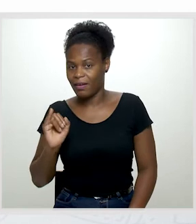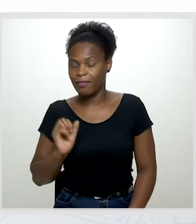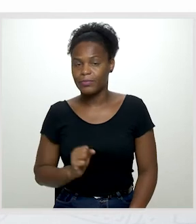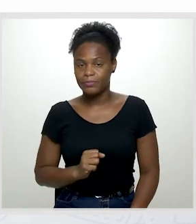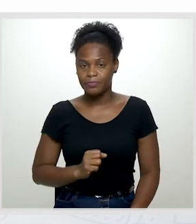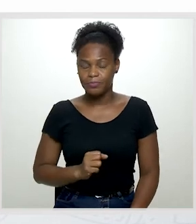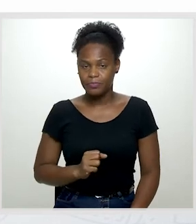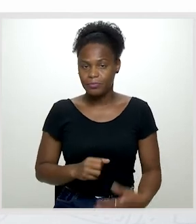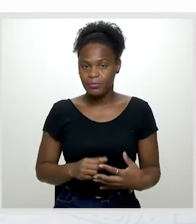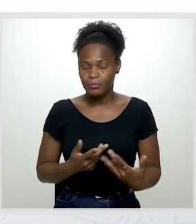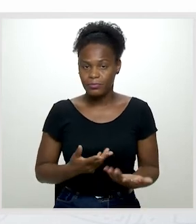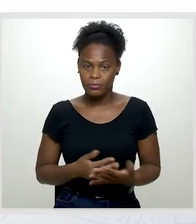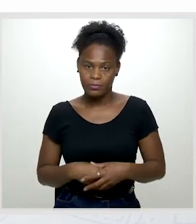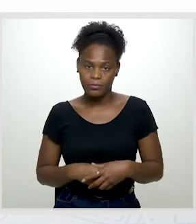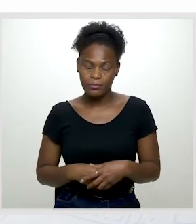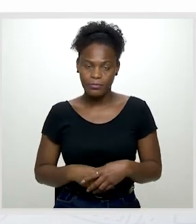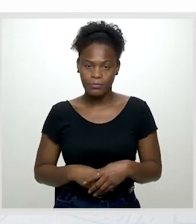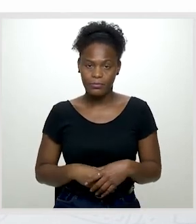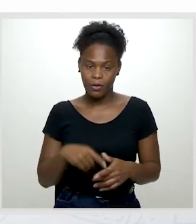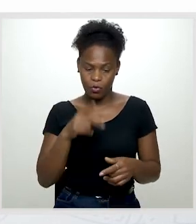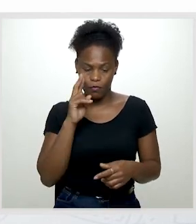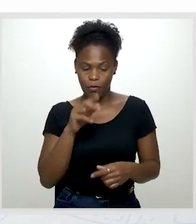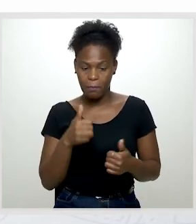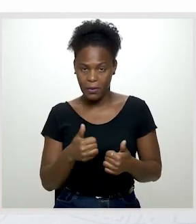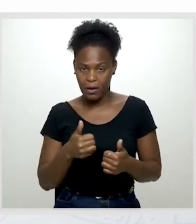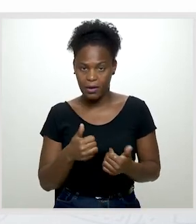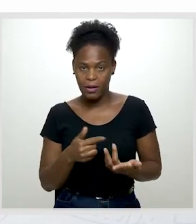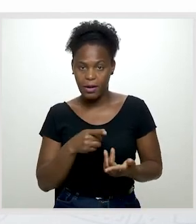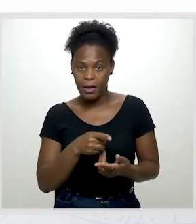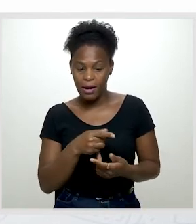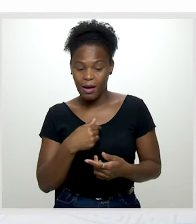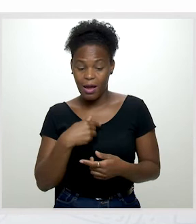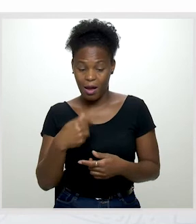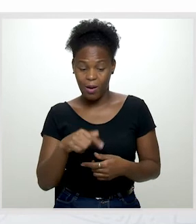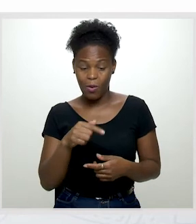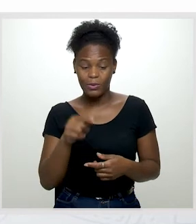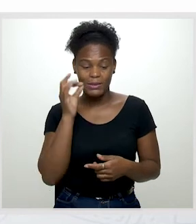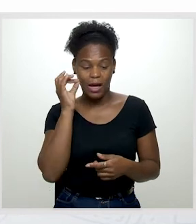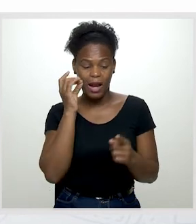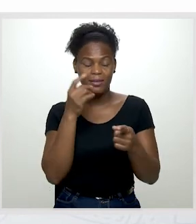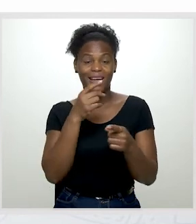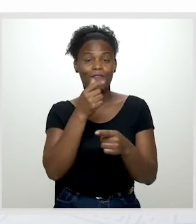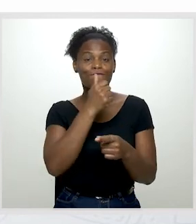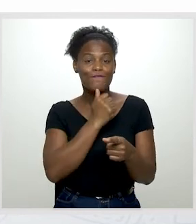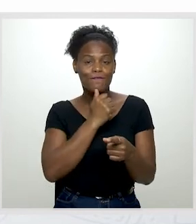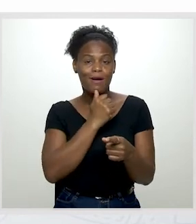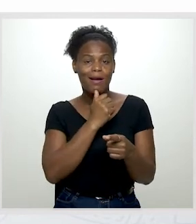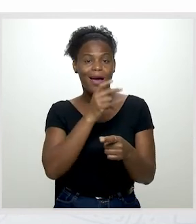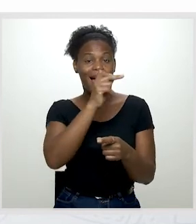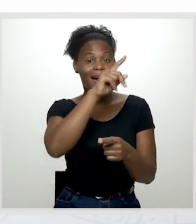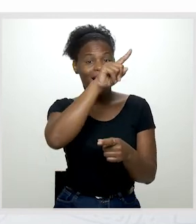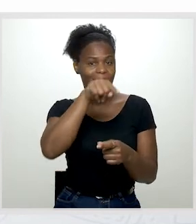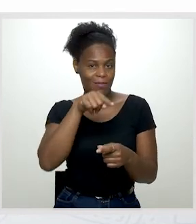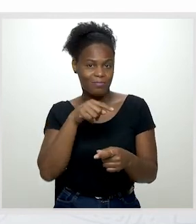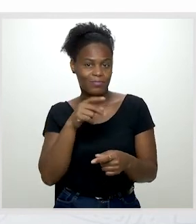indirect. Alors, et tu as bien vu que je t'ai signalé en rouge la